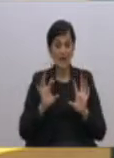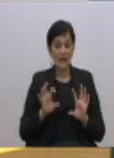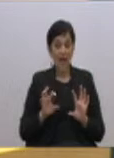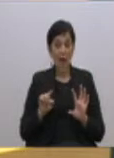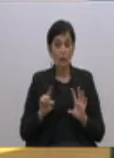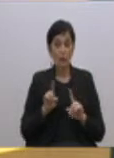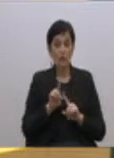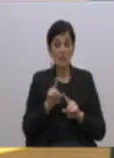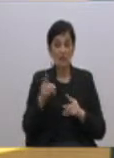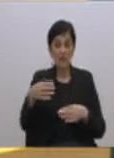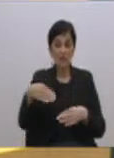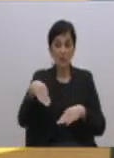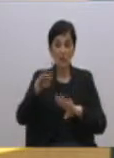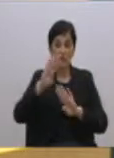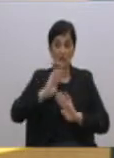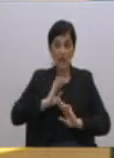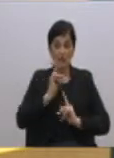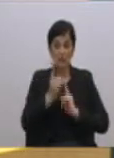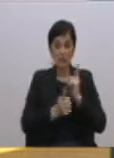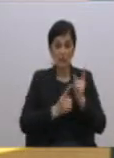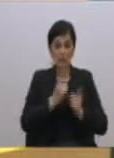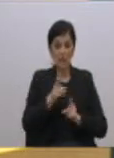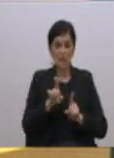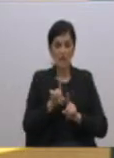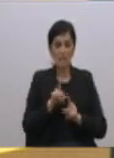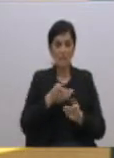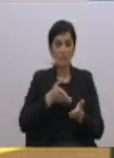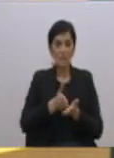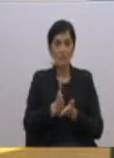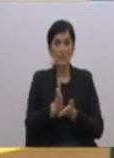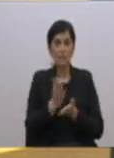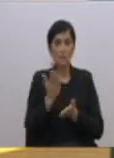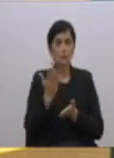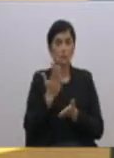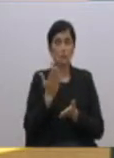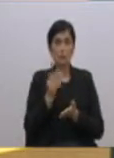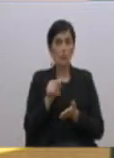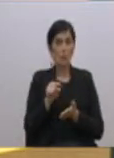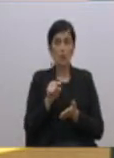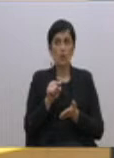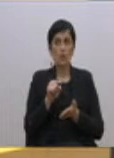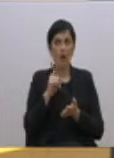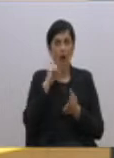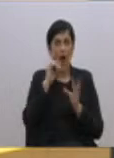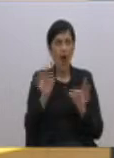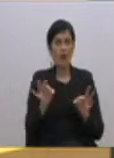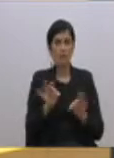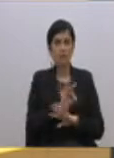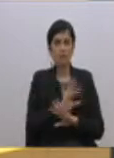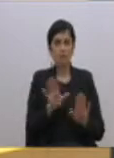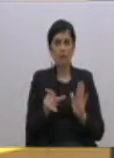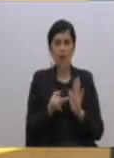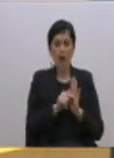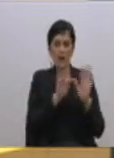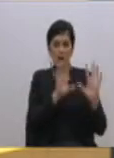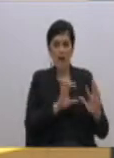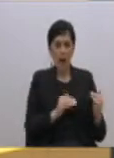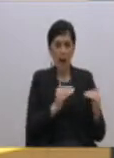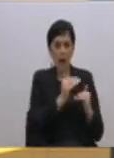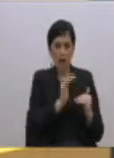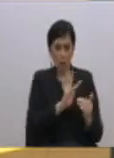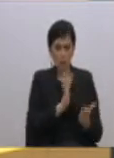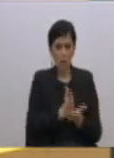რაღაცებს თავაზობენ, რომ ჩავასწოროთ და ისეთი პრინციპებით, რომელიც არაკურთთან ერთად არაკონსტიტუციურიც არის